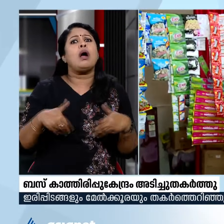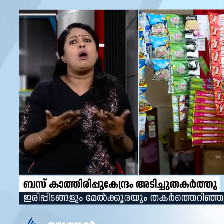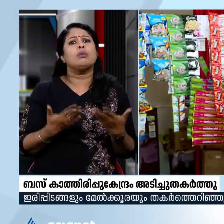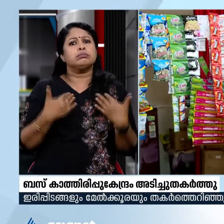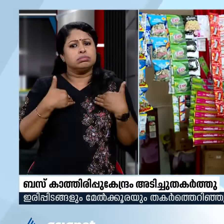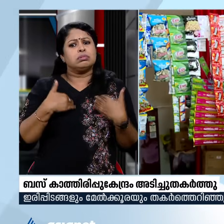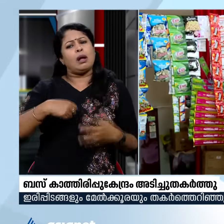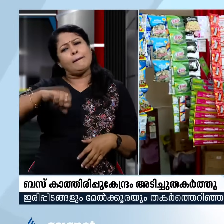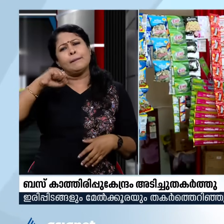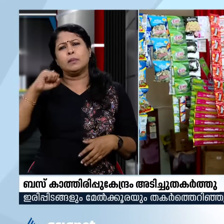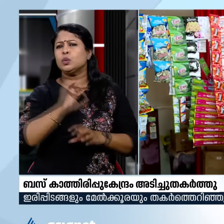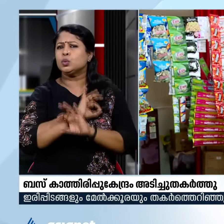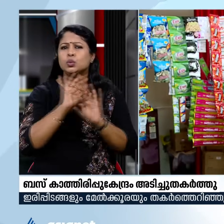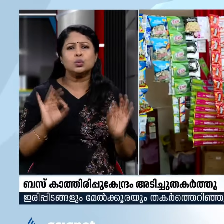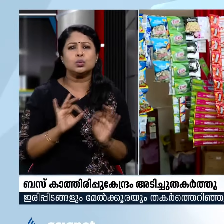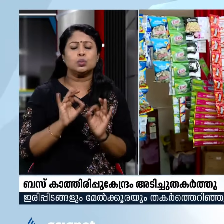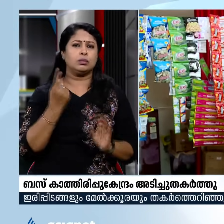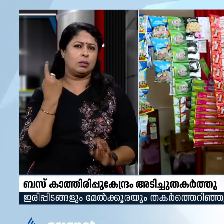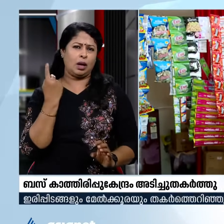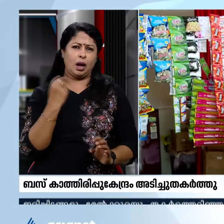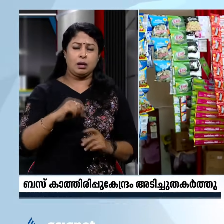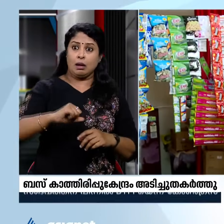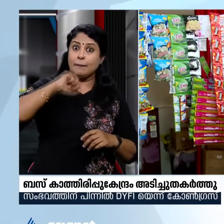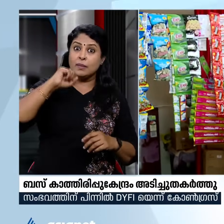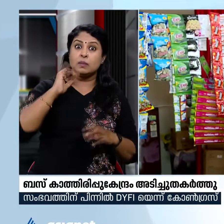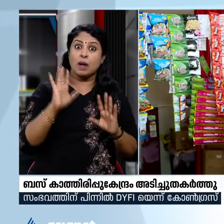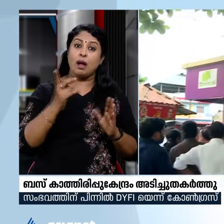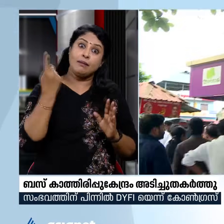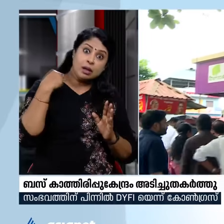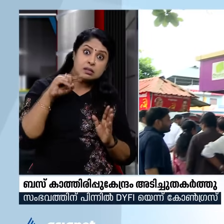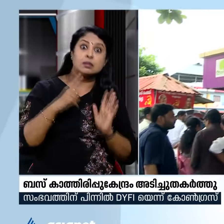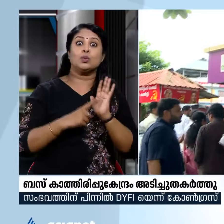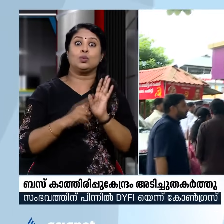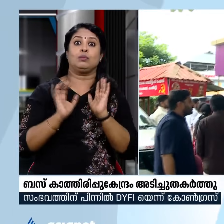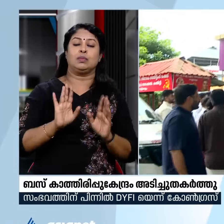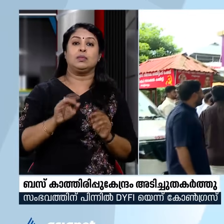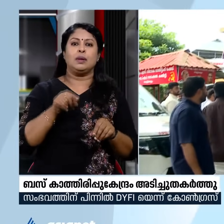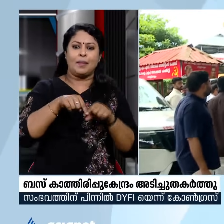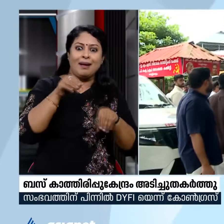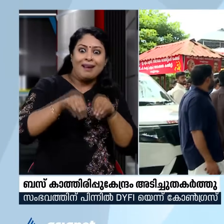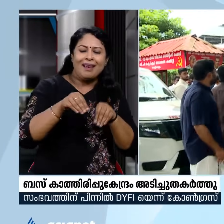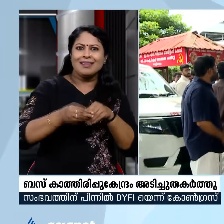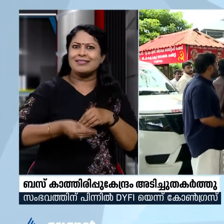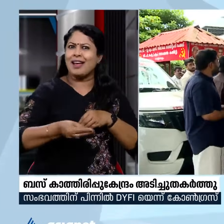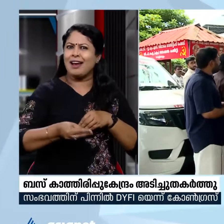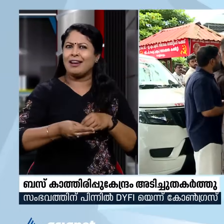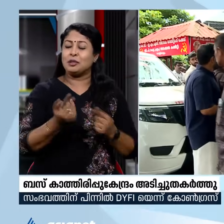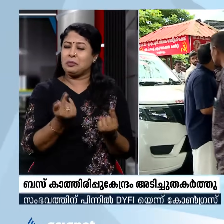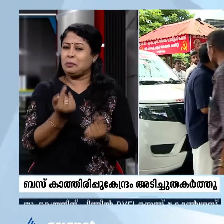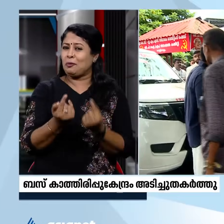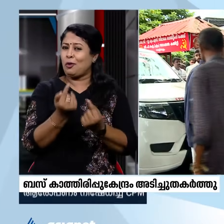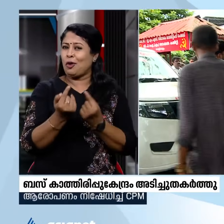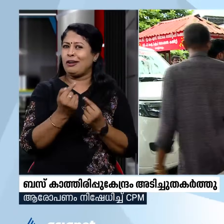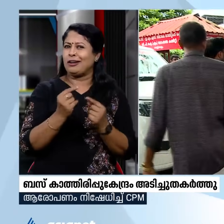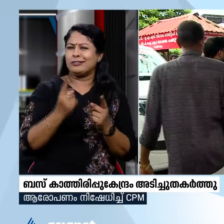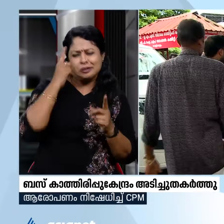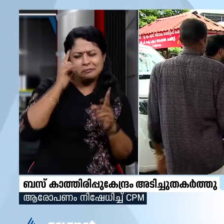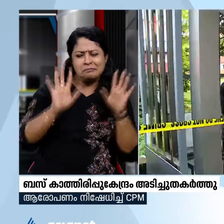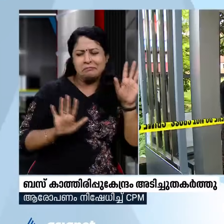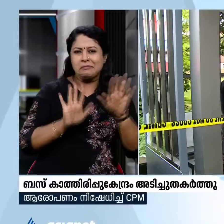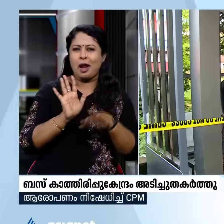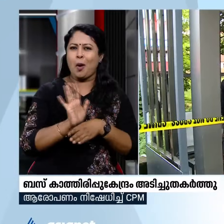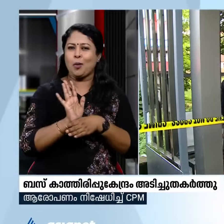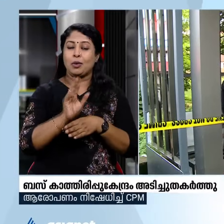ഞങ്ങൾക്ക് പ്രതിഷേധമൊന്നുമില്ല. ഞങ്ങൾ ഇന്നലെയാണെങ്കിലും അങ്ങനെ പ്രതിഷേധം ഉണ്ടെങ്കിൽ ഞങ്ങൾ ഇന്നലെ കാണിക്കേണ്ടിയായിരുന്നു. ലോക്സഭാ തെരഞ്ഞെടുപ്പ് സംഭവം രാഷ്ട്രീയ ആയുധമാക്കുകയാണ് കോൺഗ്രസ്.